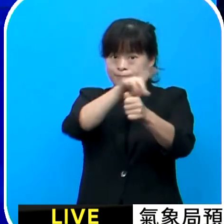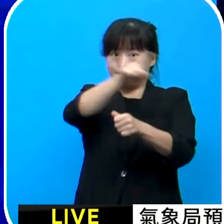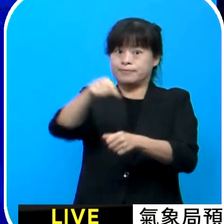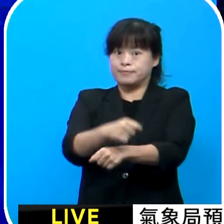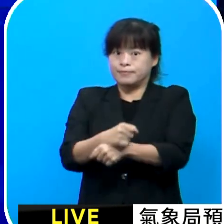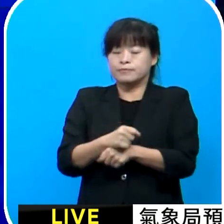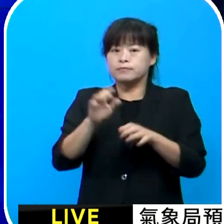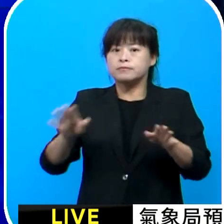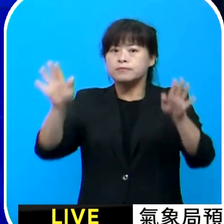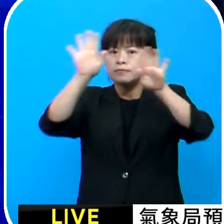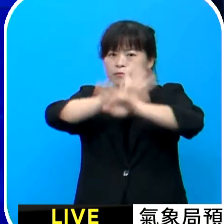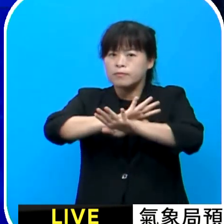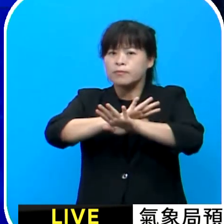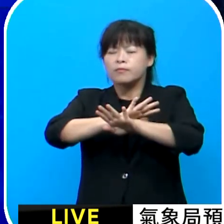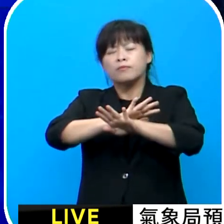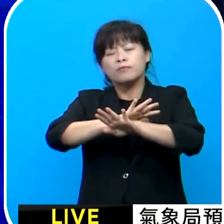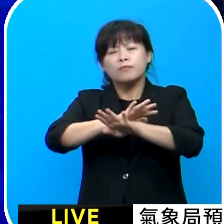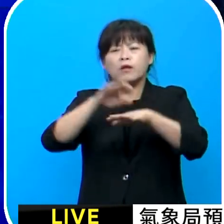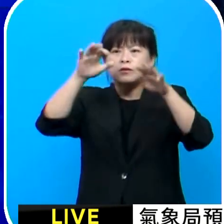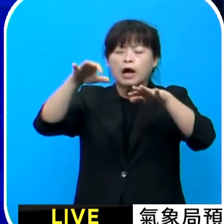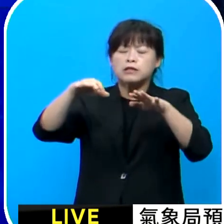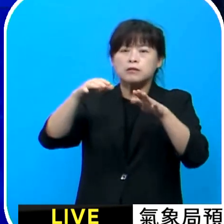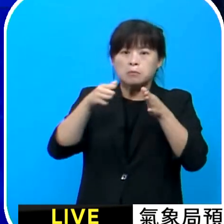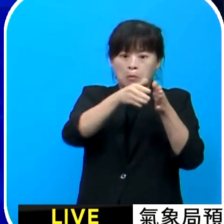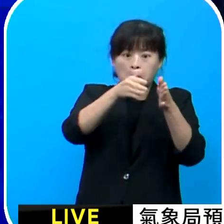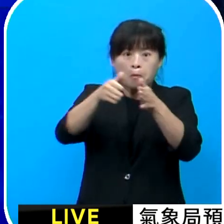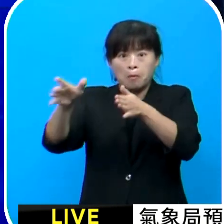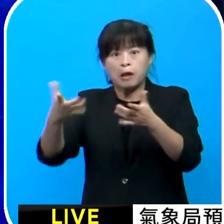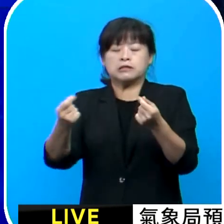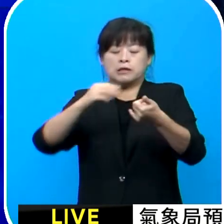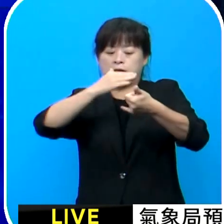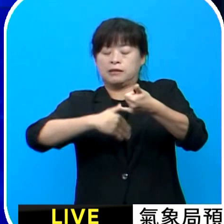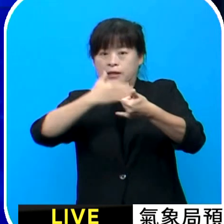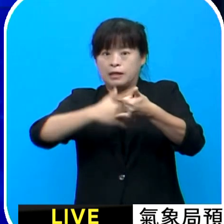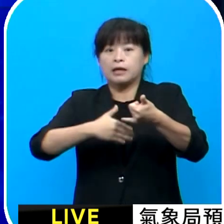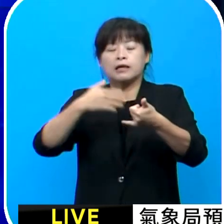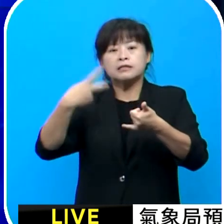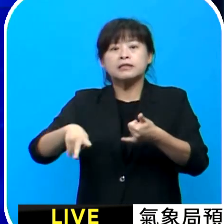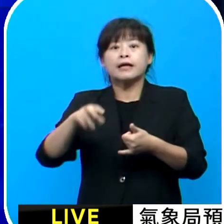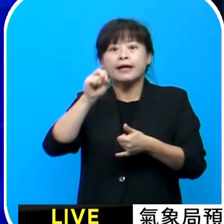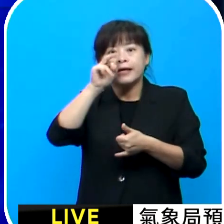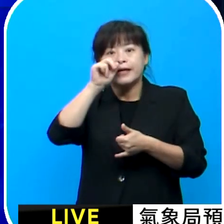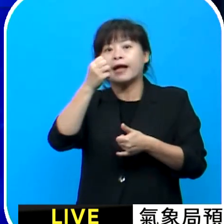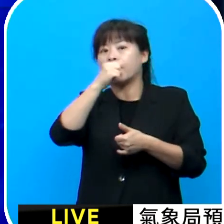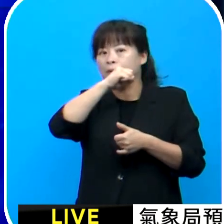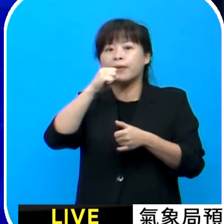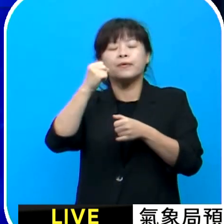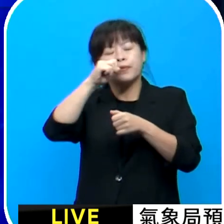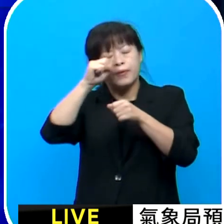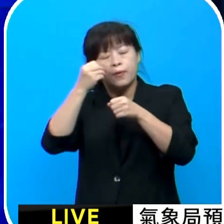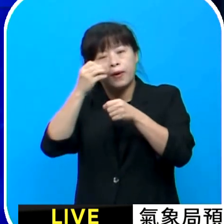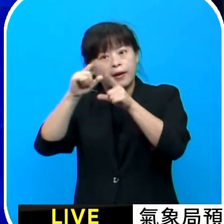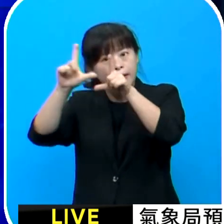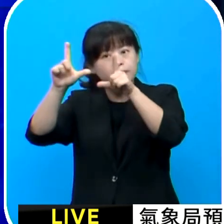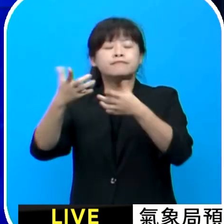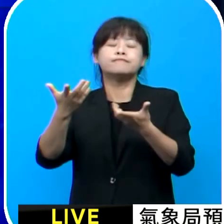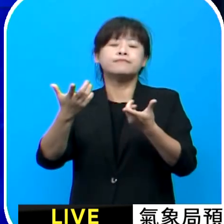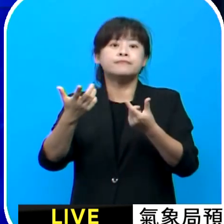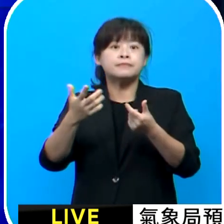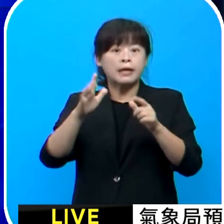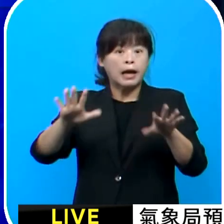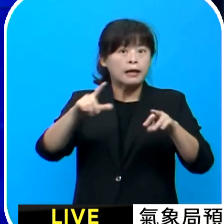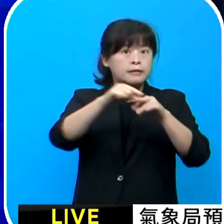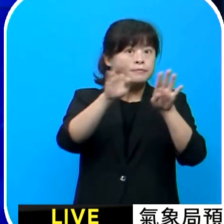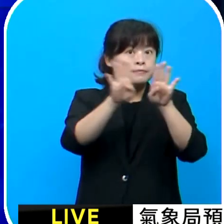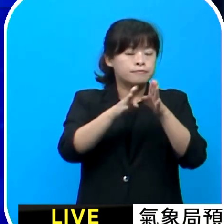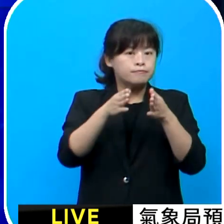家，在今天晚间之前，降雨的热区依然在南部以及宜花地区。另外，在金门目前